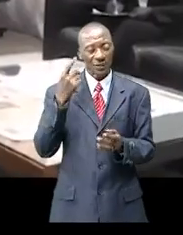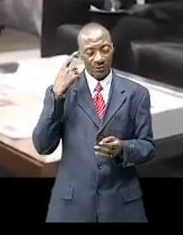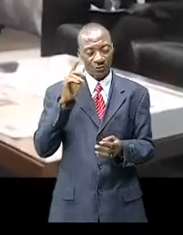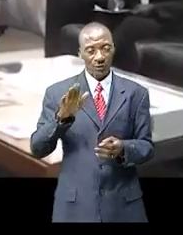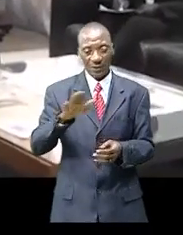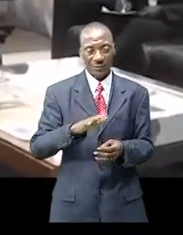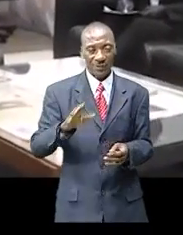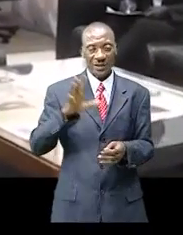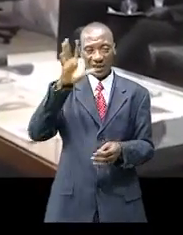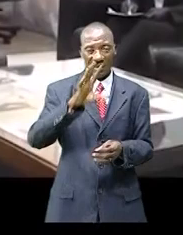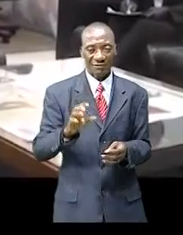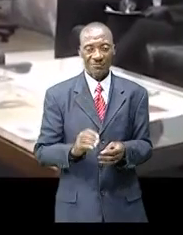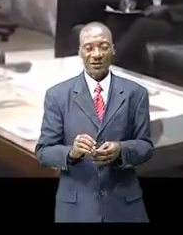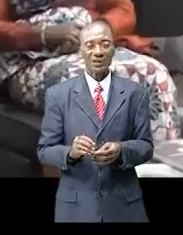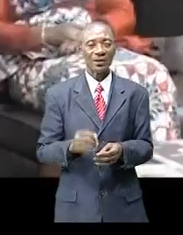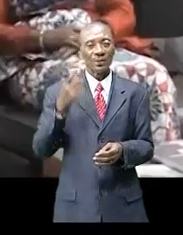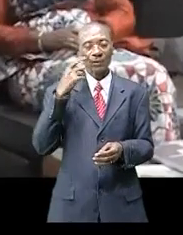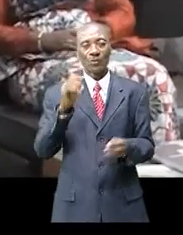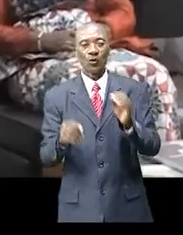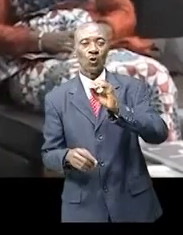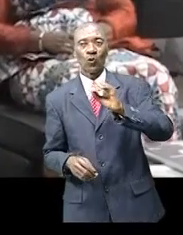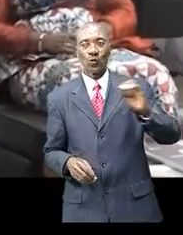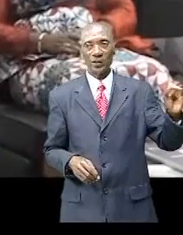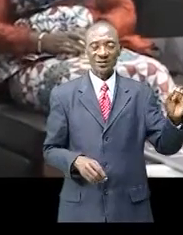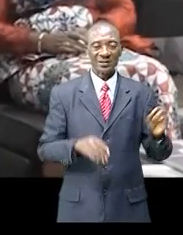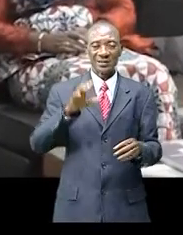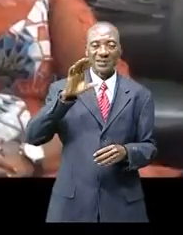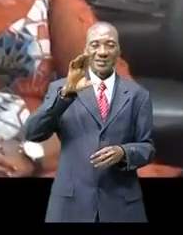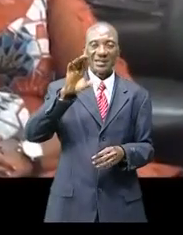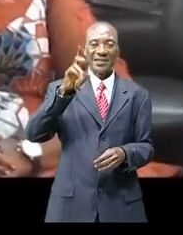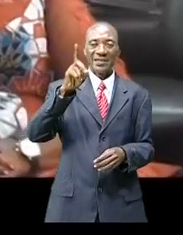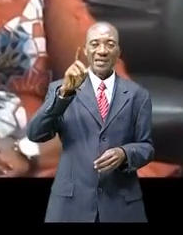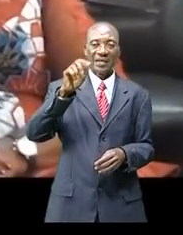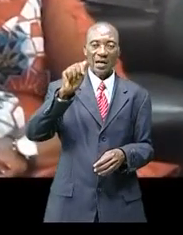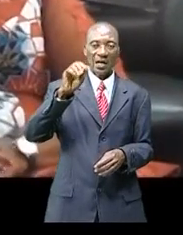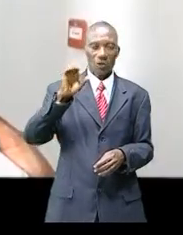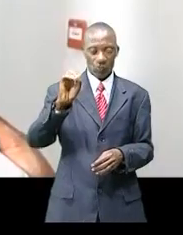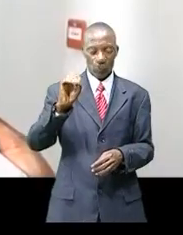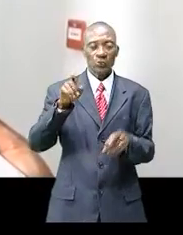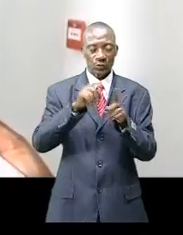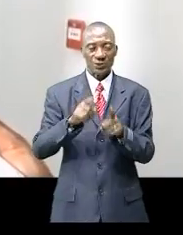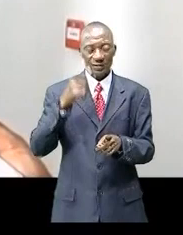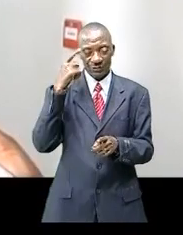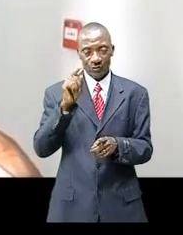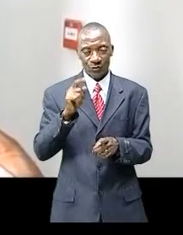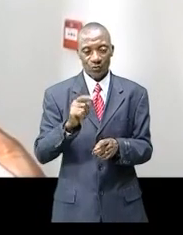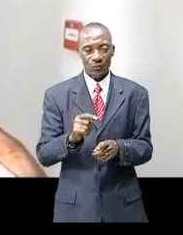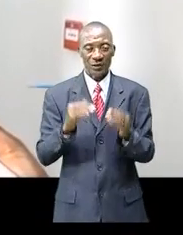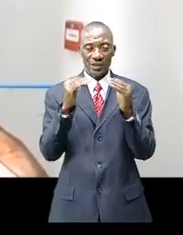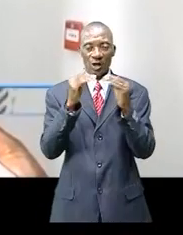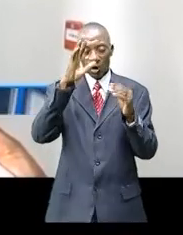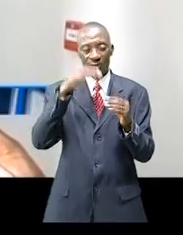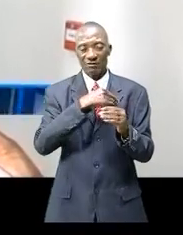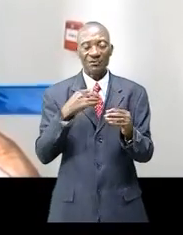de l'Ouest, CDAO, dans les volets autonomisation et égalité hommes-femmes. Je suis venue partager avec elle